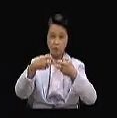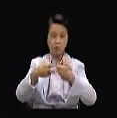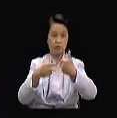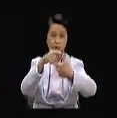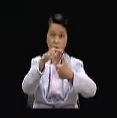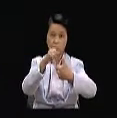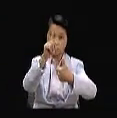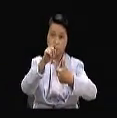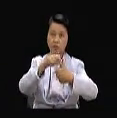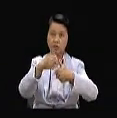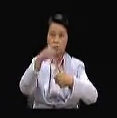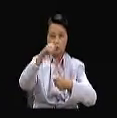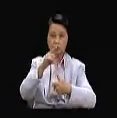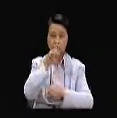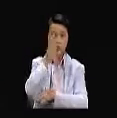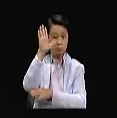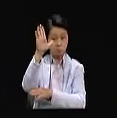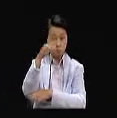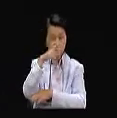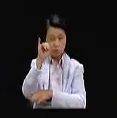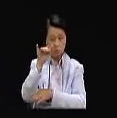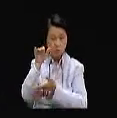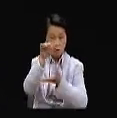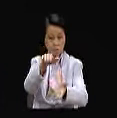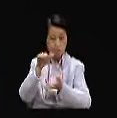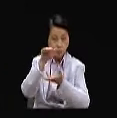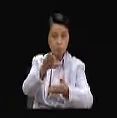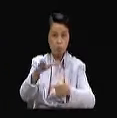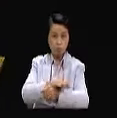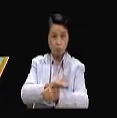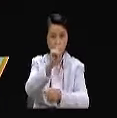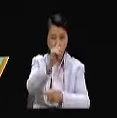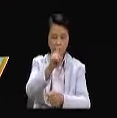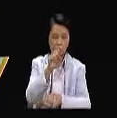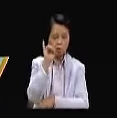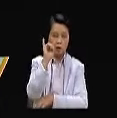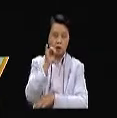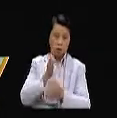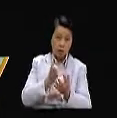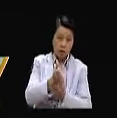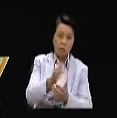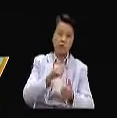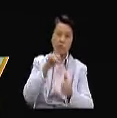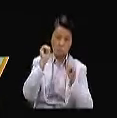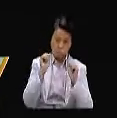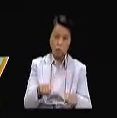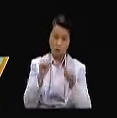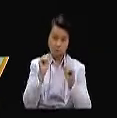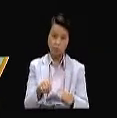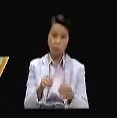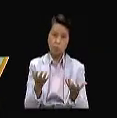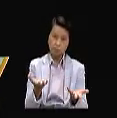demo kita untuk menjamin abekalan yang cukup itu satu dari moyang kita lalui boleh tak kita